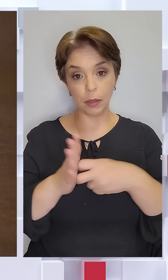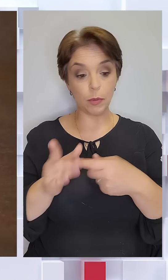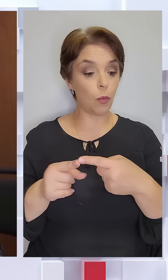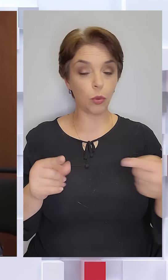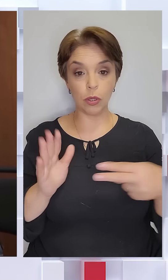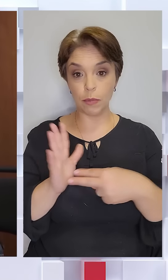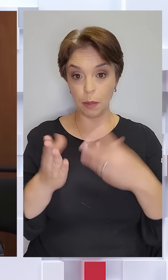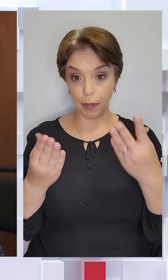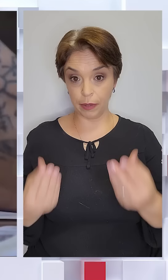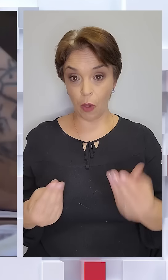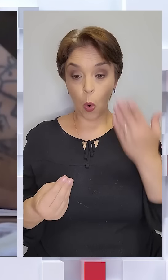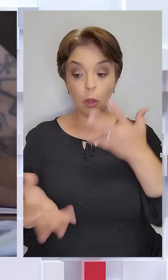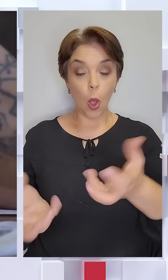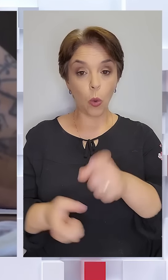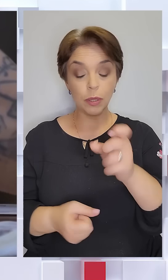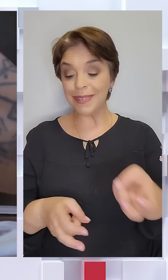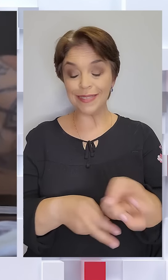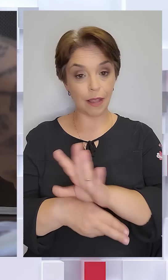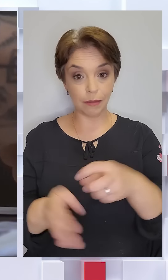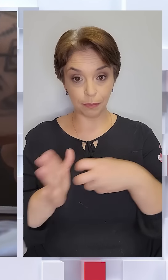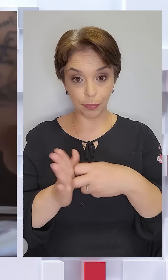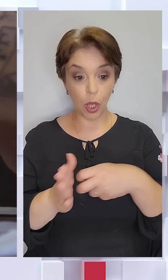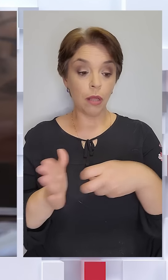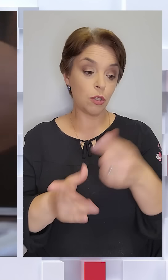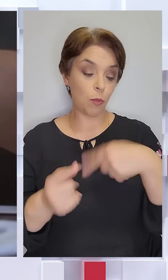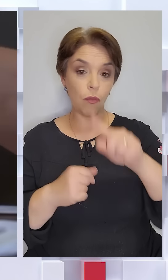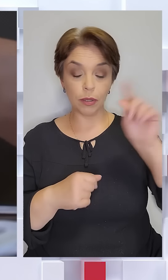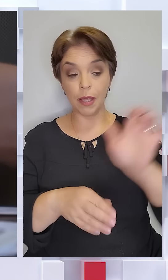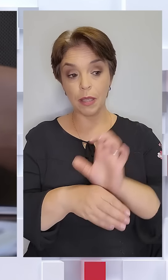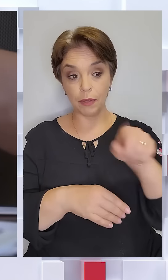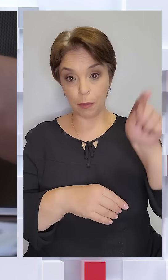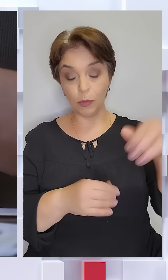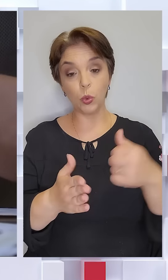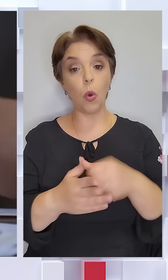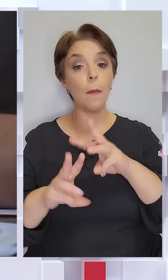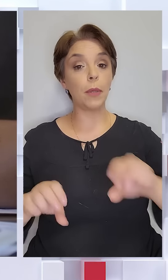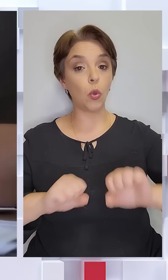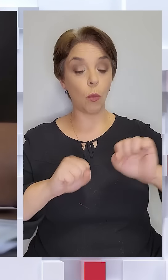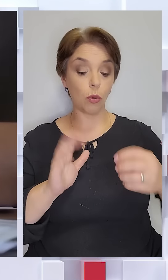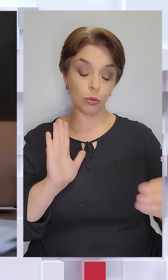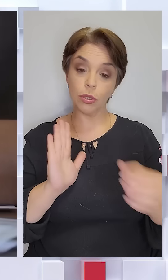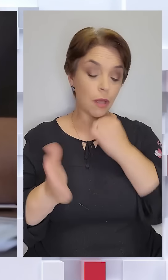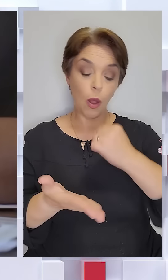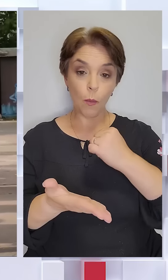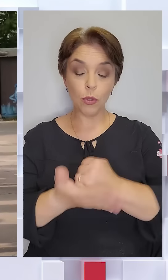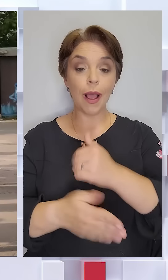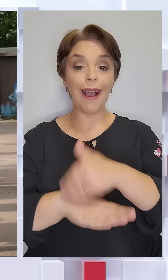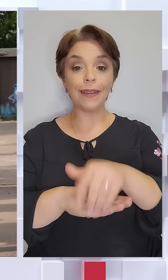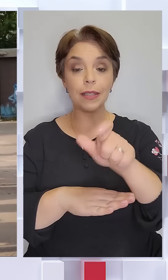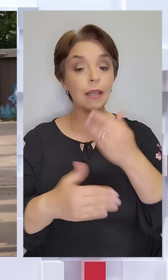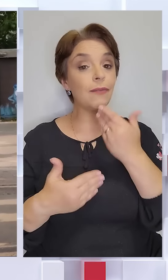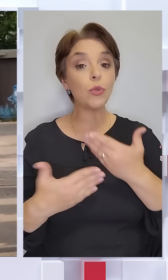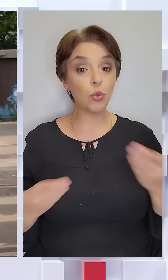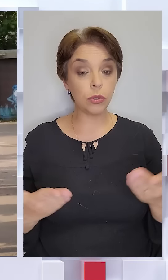протягом 7 днів. Коли ж отримувач не з'явився, лист повертається відправнику, тобто до Міноборони з позначкою «Адресат